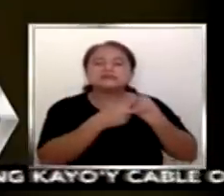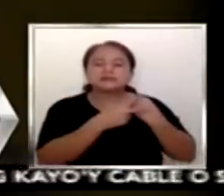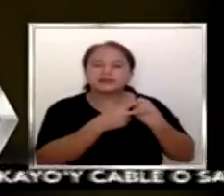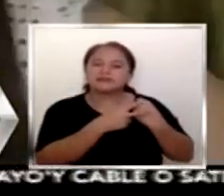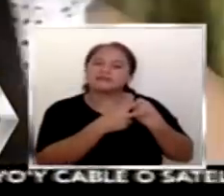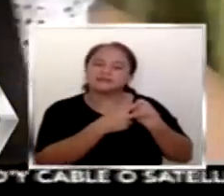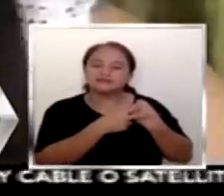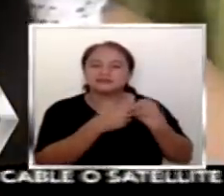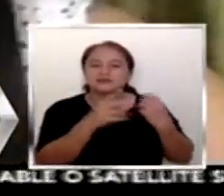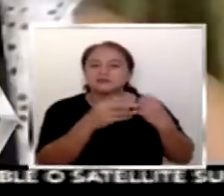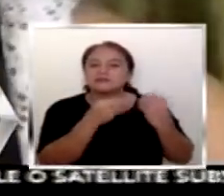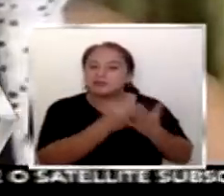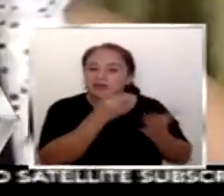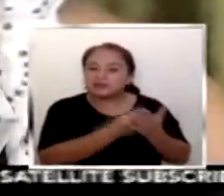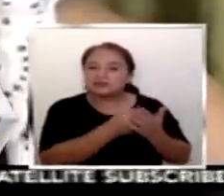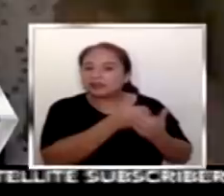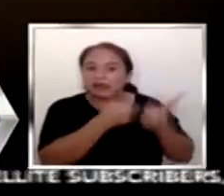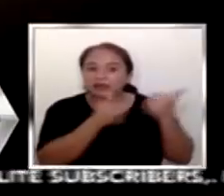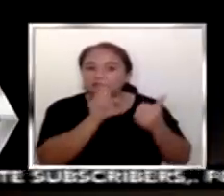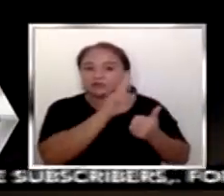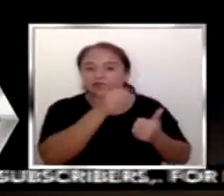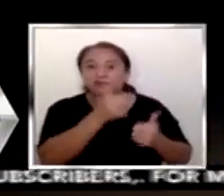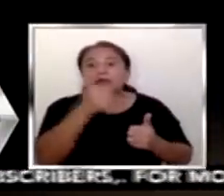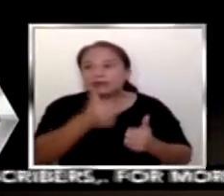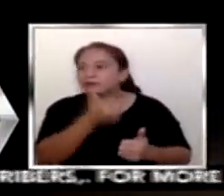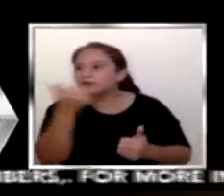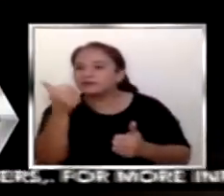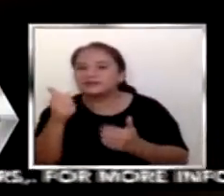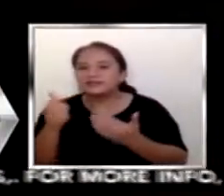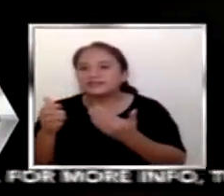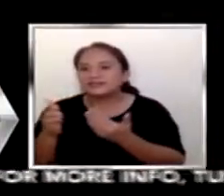essentials and then meron naman tayong magagamit sa bahay.